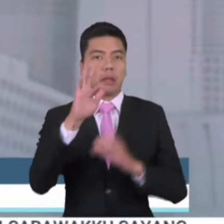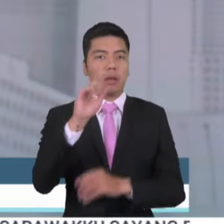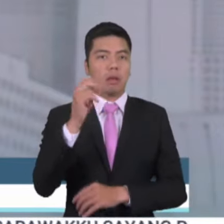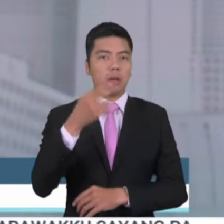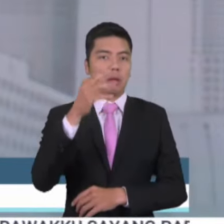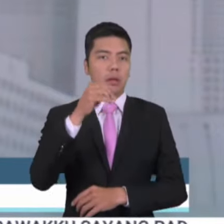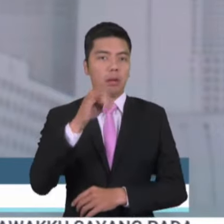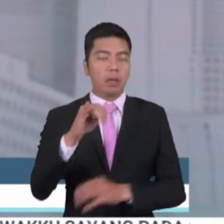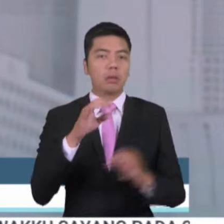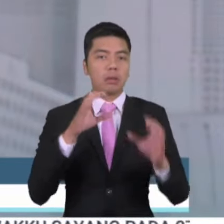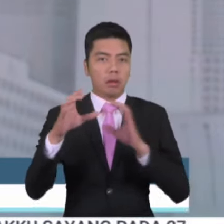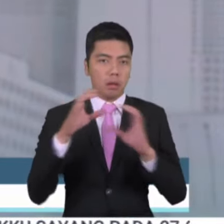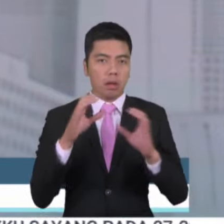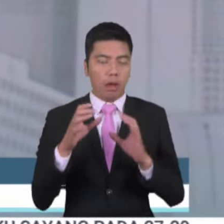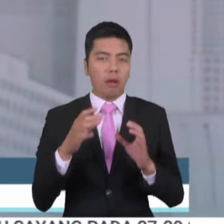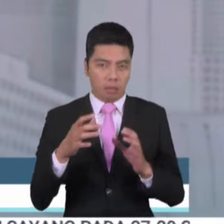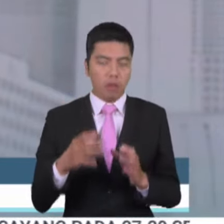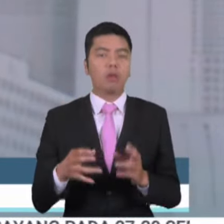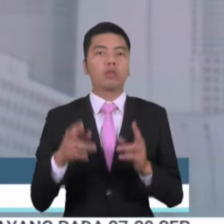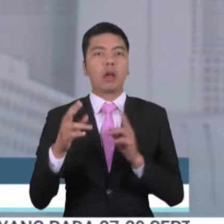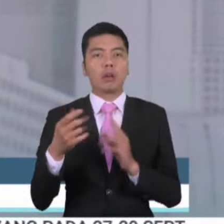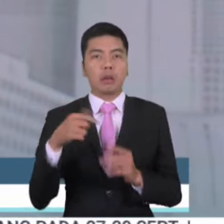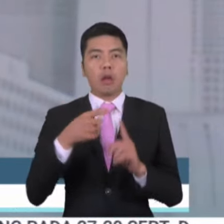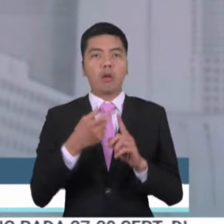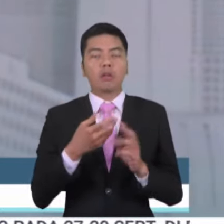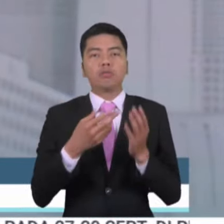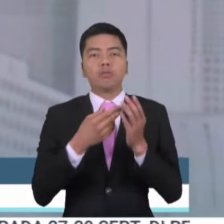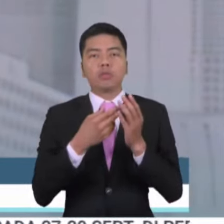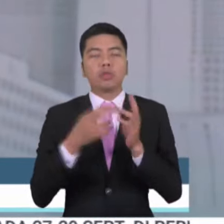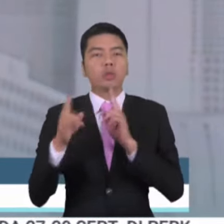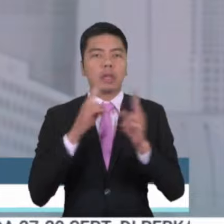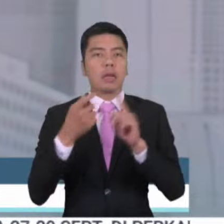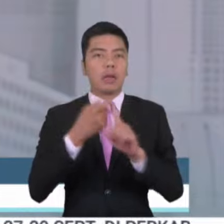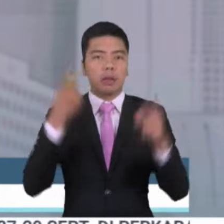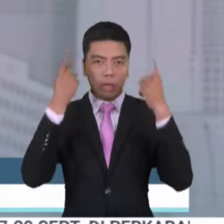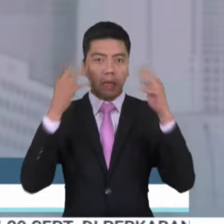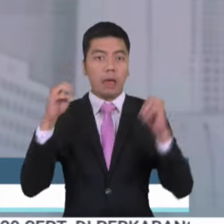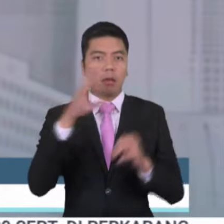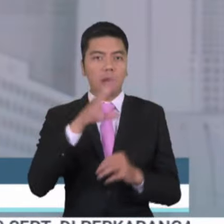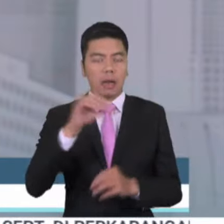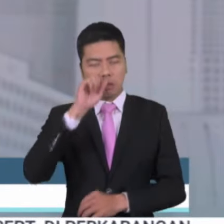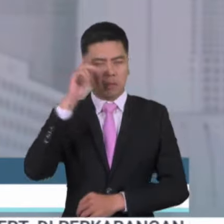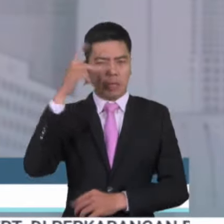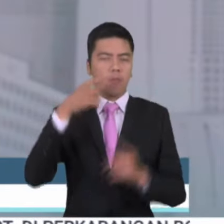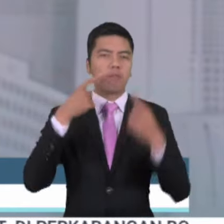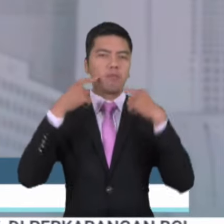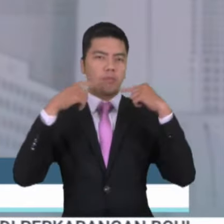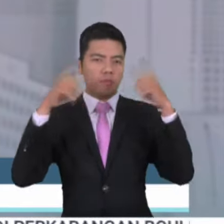Fadil maklumkan, perkara itu dizahirkan Perdana Menteri dan ia merupakan pencapaian yang disifatkan sangat baik.